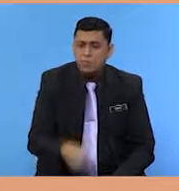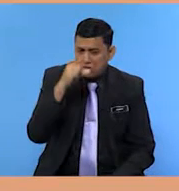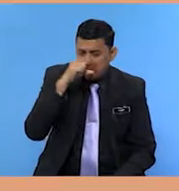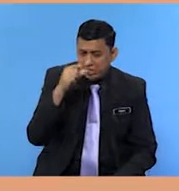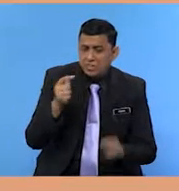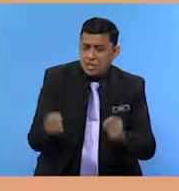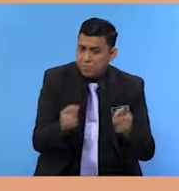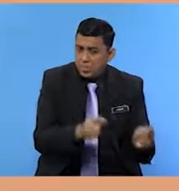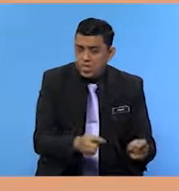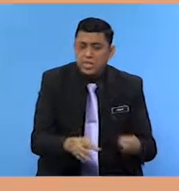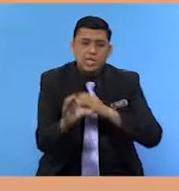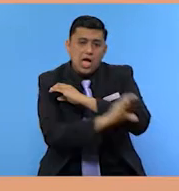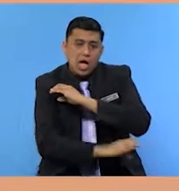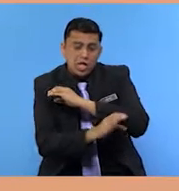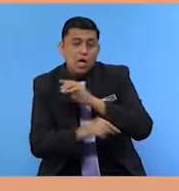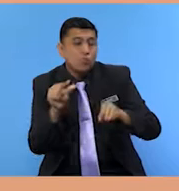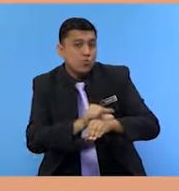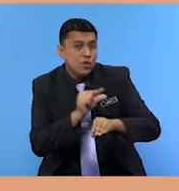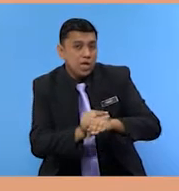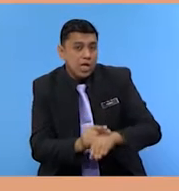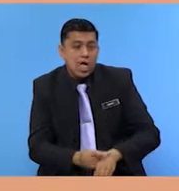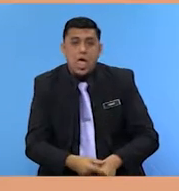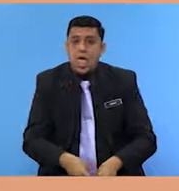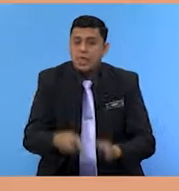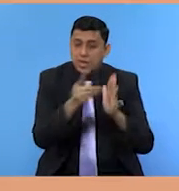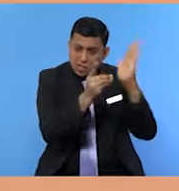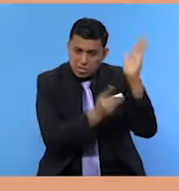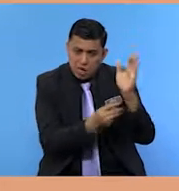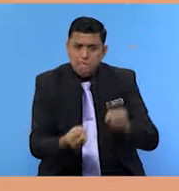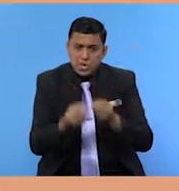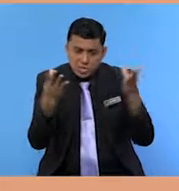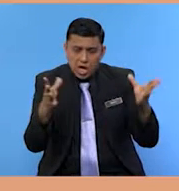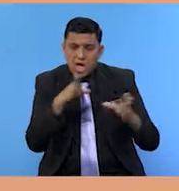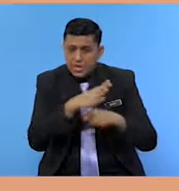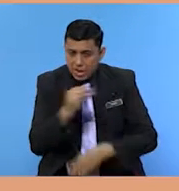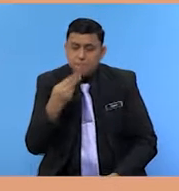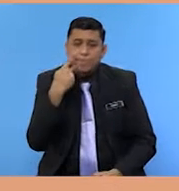mentadbir negara dengan menggunakan dasar pecah dan perintah divide and rule di